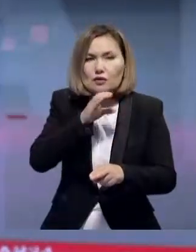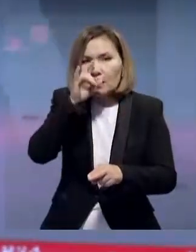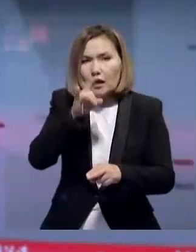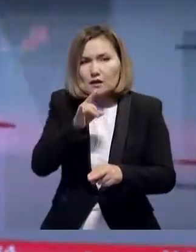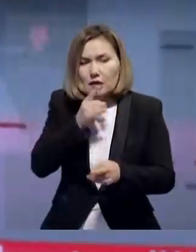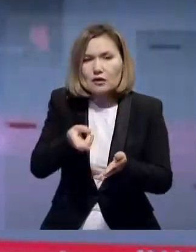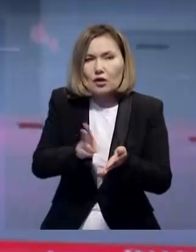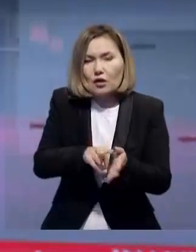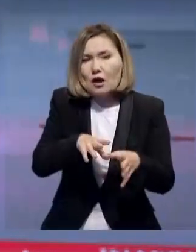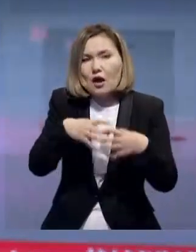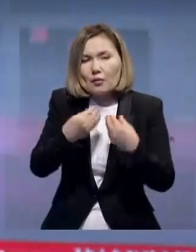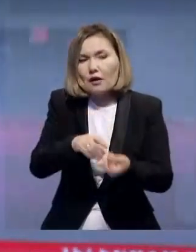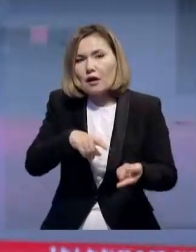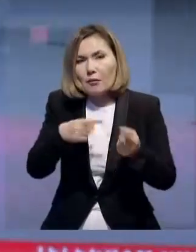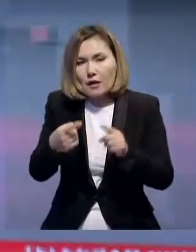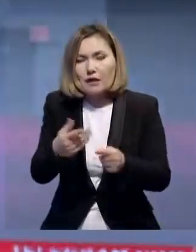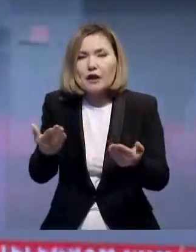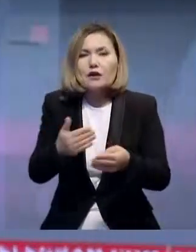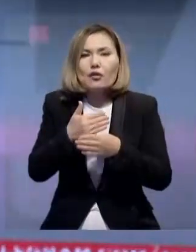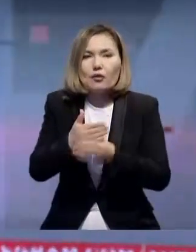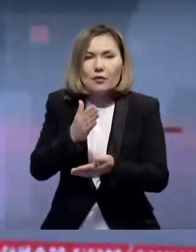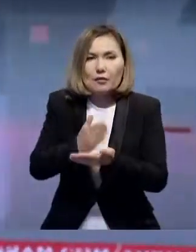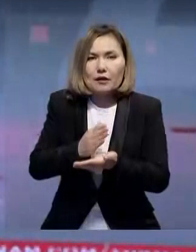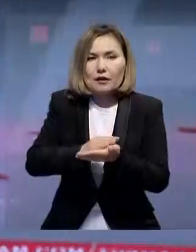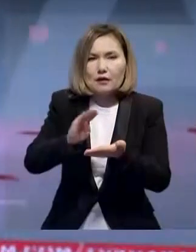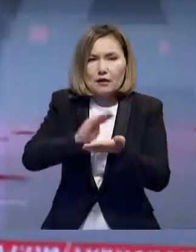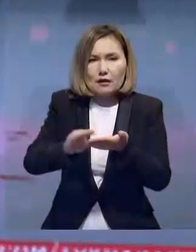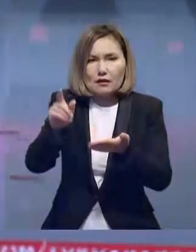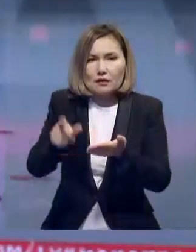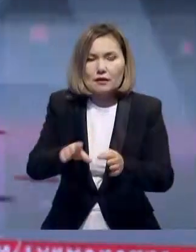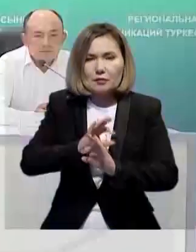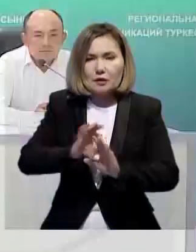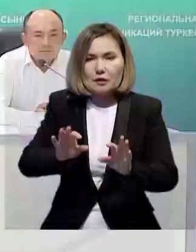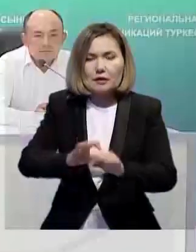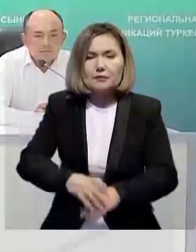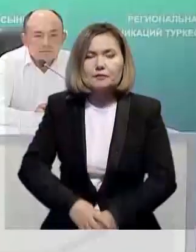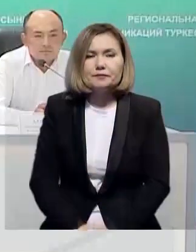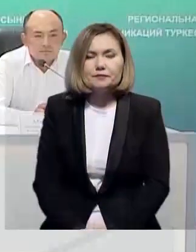kanşama otbası jobanın igiligin körgüsi kelet, әріптесім айтып береді.